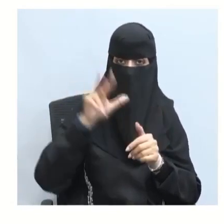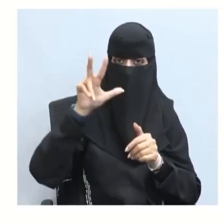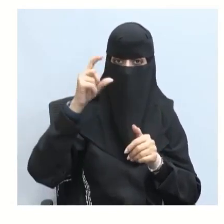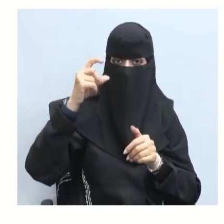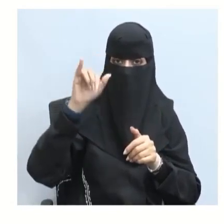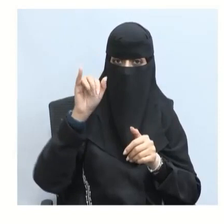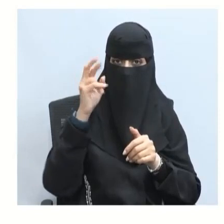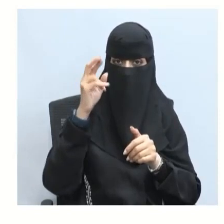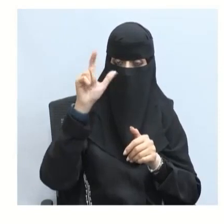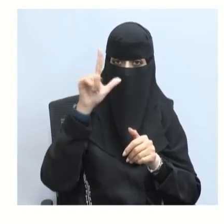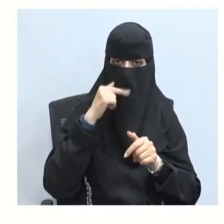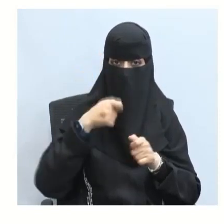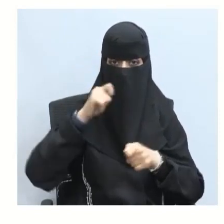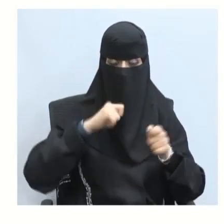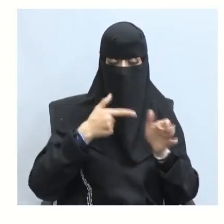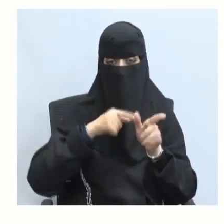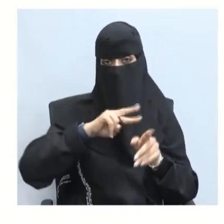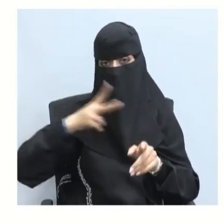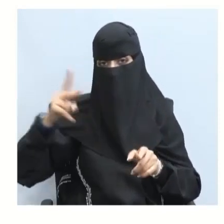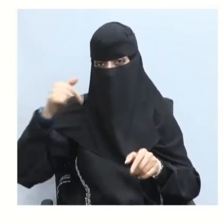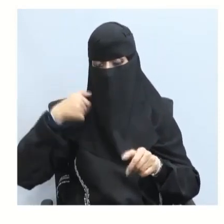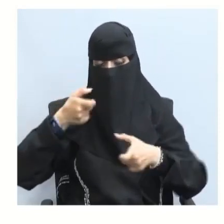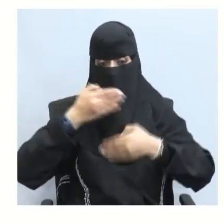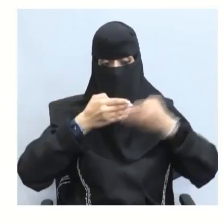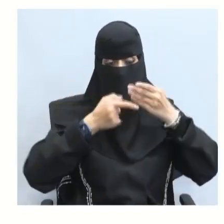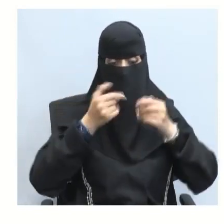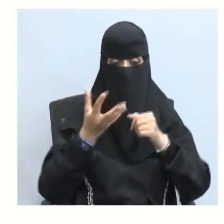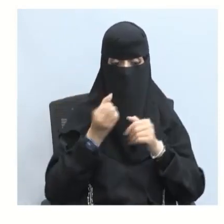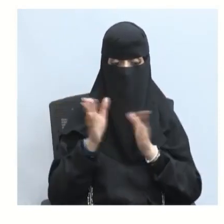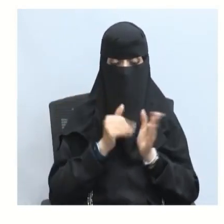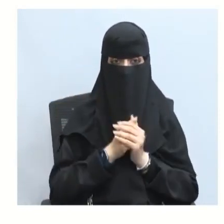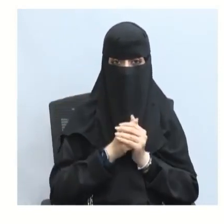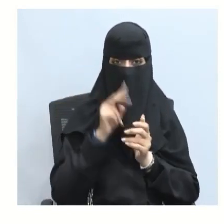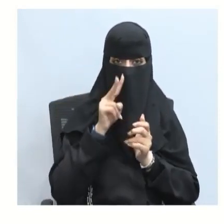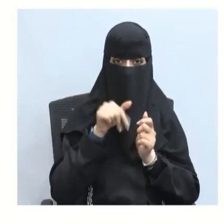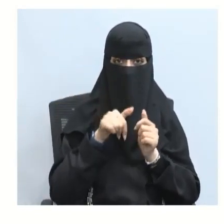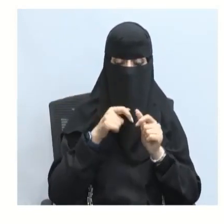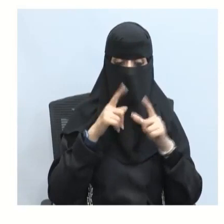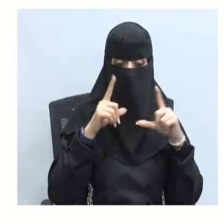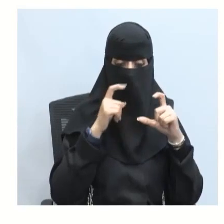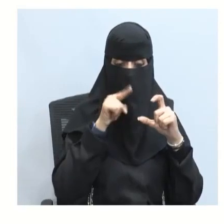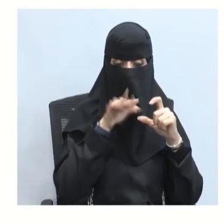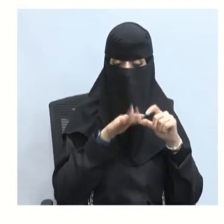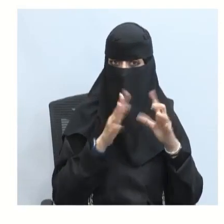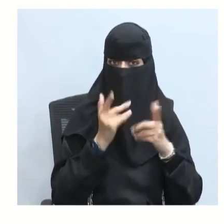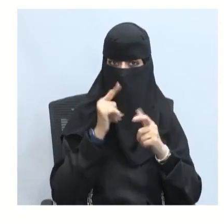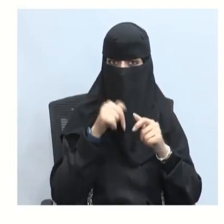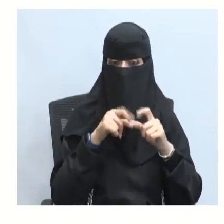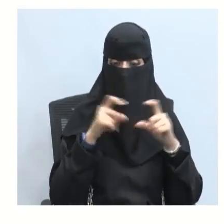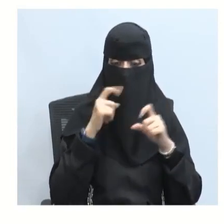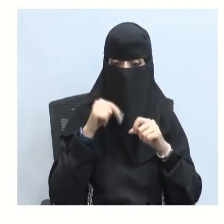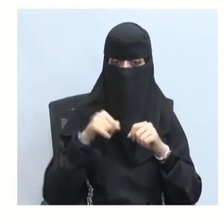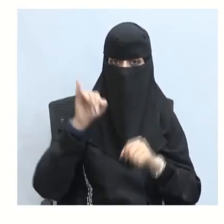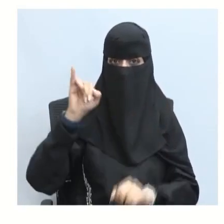السيارات والشاحنات هذه كلها من المركبات الهيدروكربونيه ما المقصود بهذه الكلمه